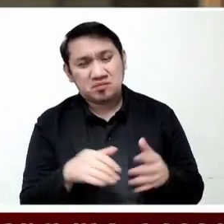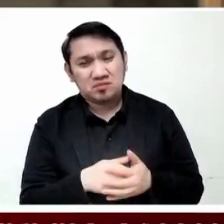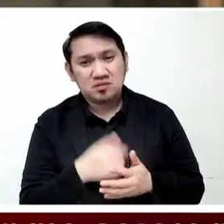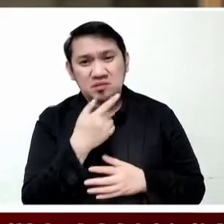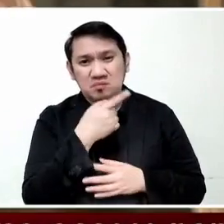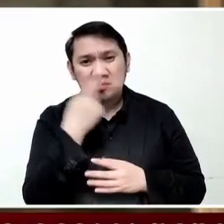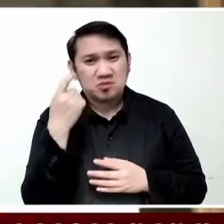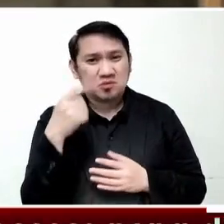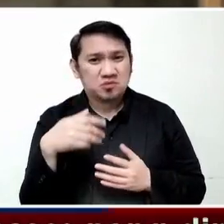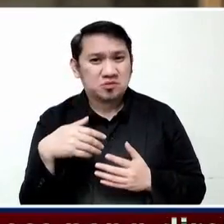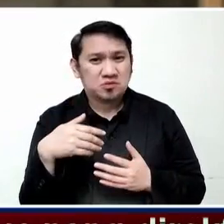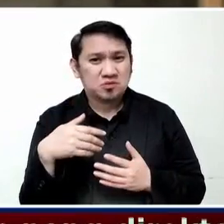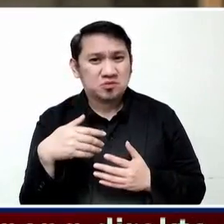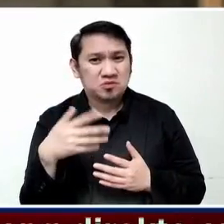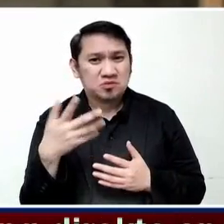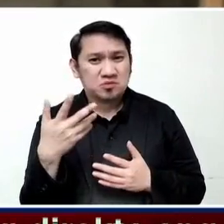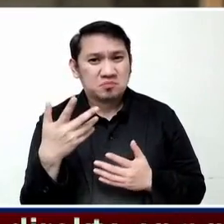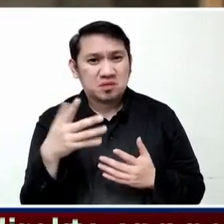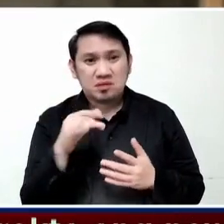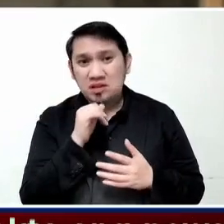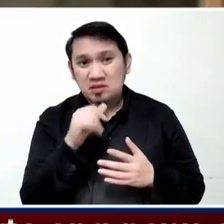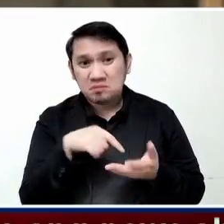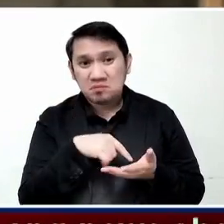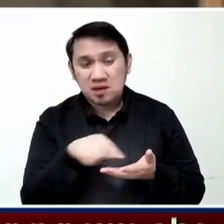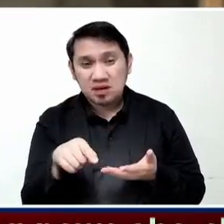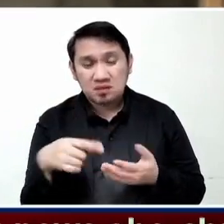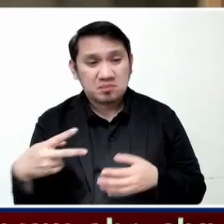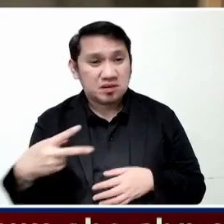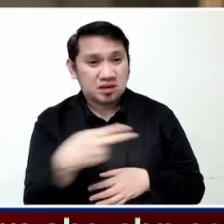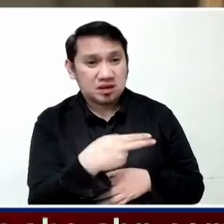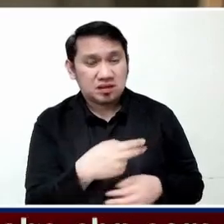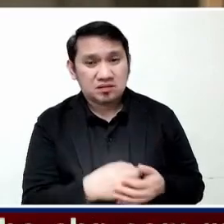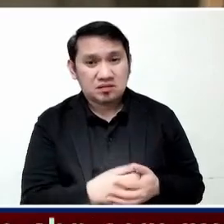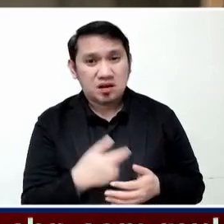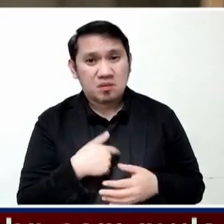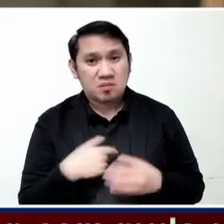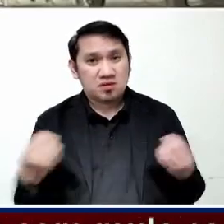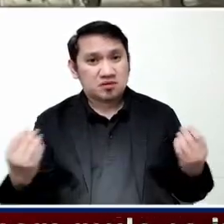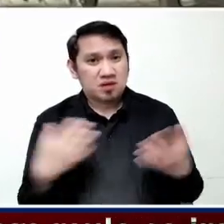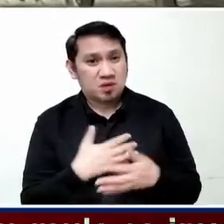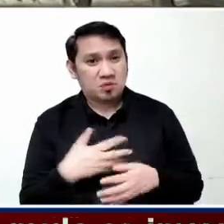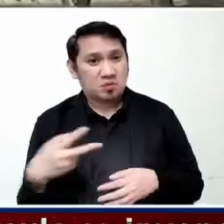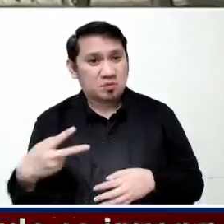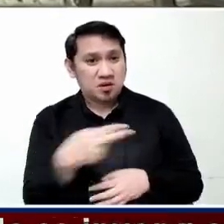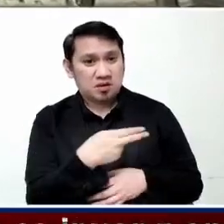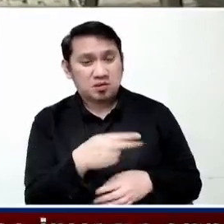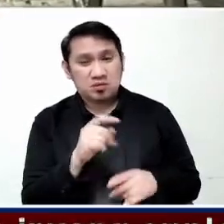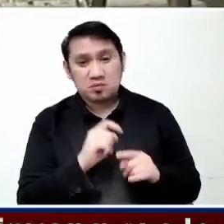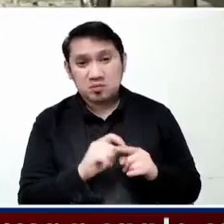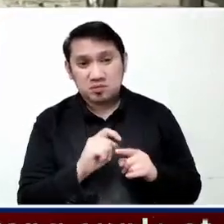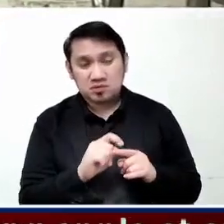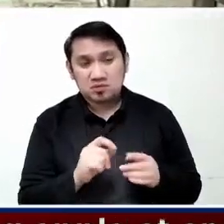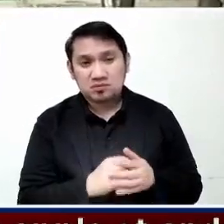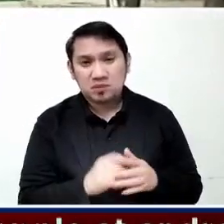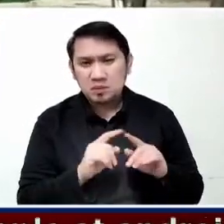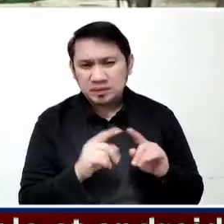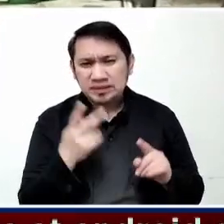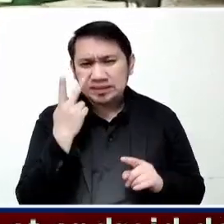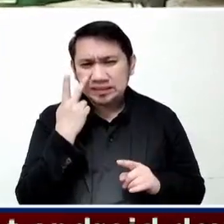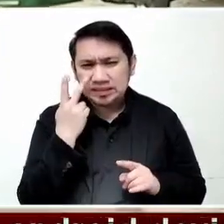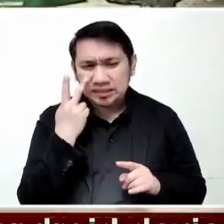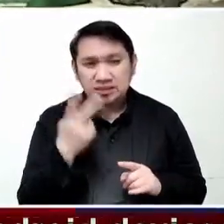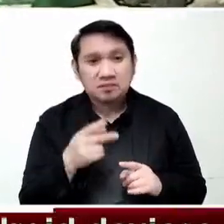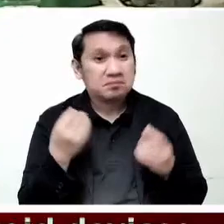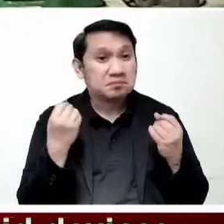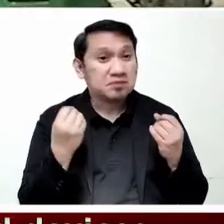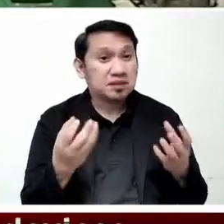ano, namumutol eh. Oh, ganun lang. Ay, siyempre, takot naman din ako, maputulang kami. Kung tutusin, karamihan sa